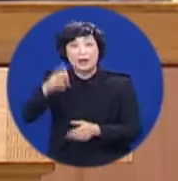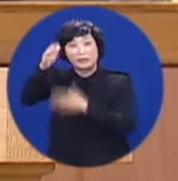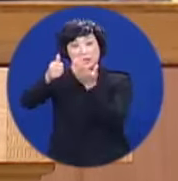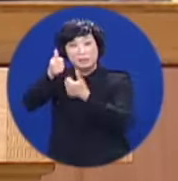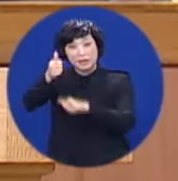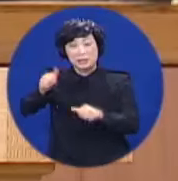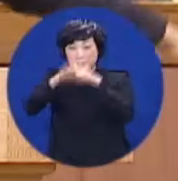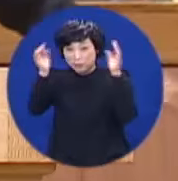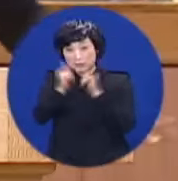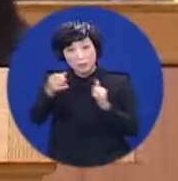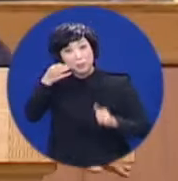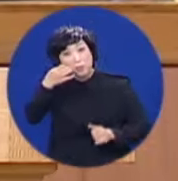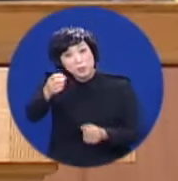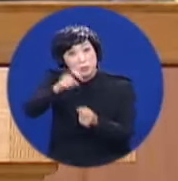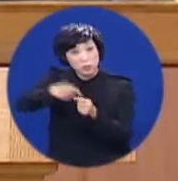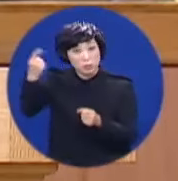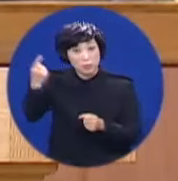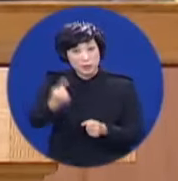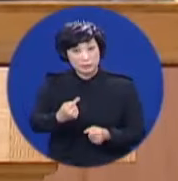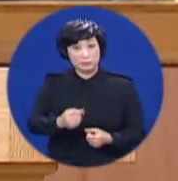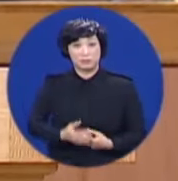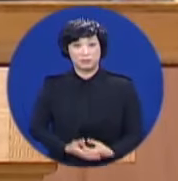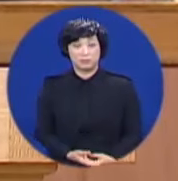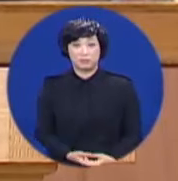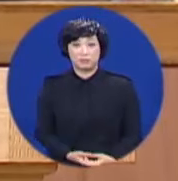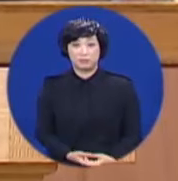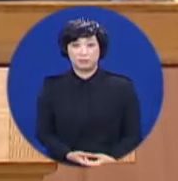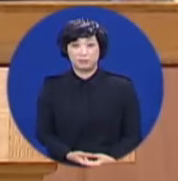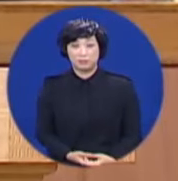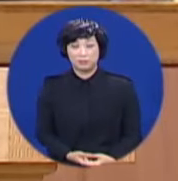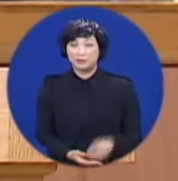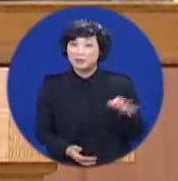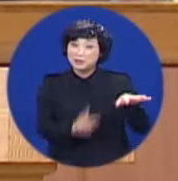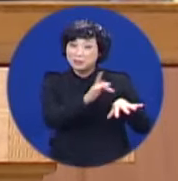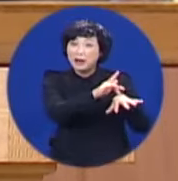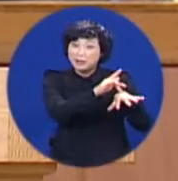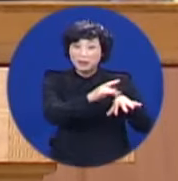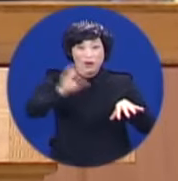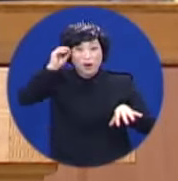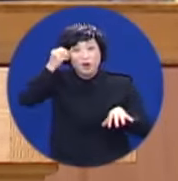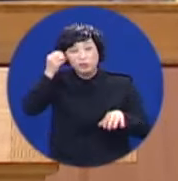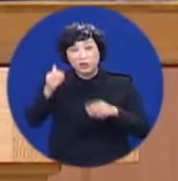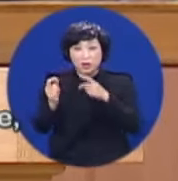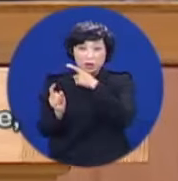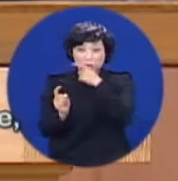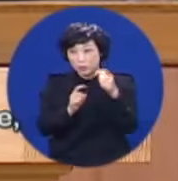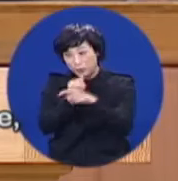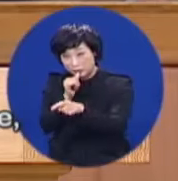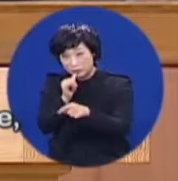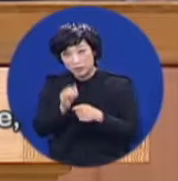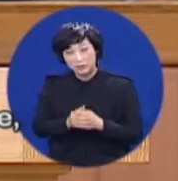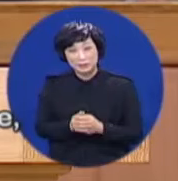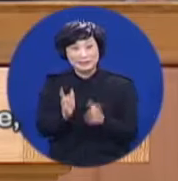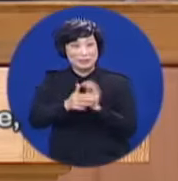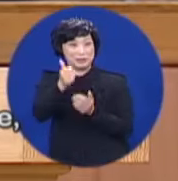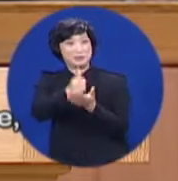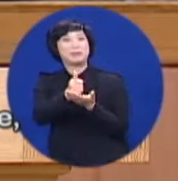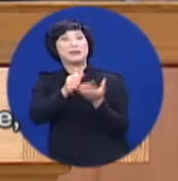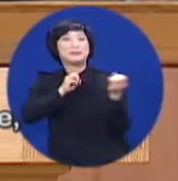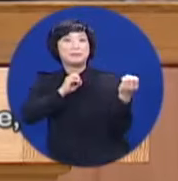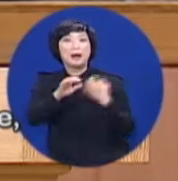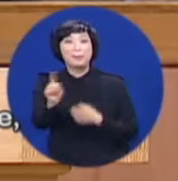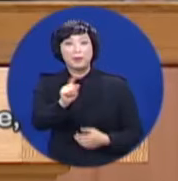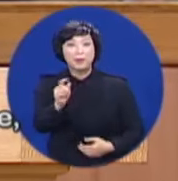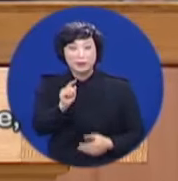아들임을 만인에게 보여주러 왔는데 그런 엉뚱한 소리에 주님